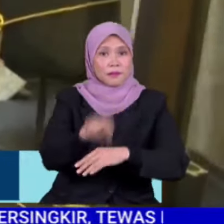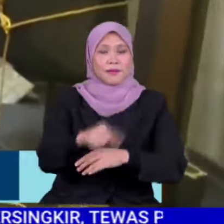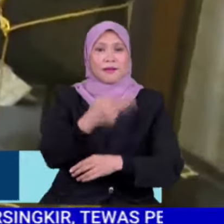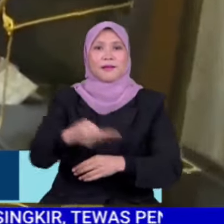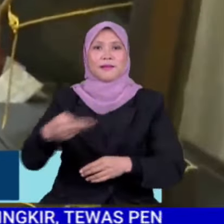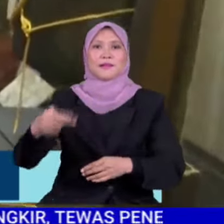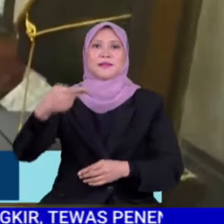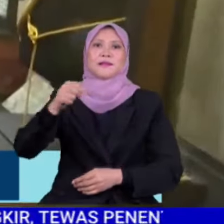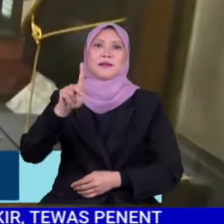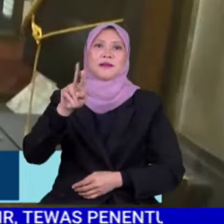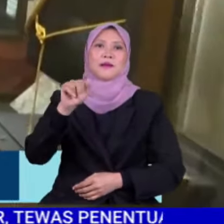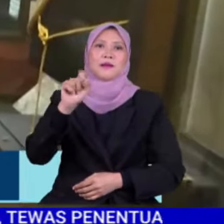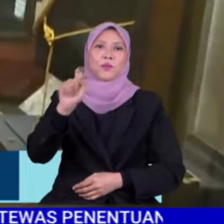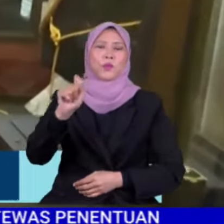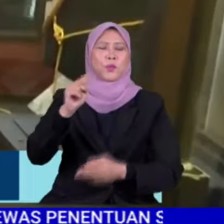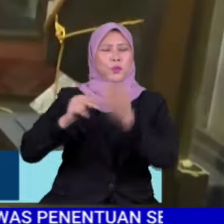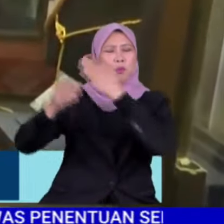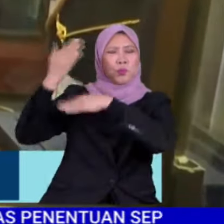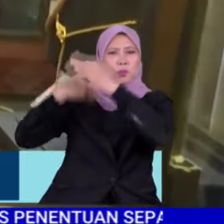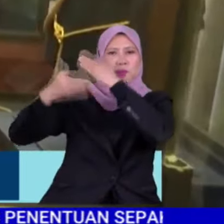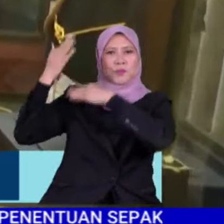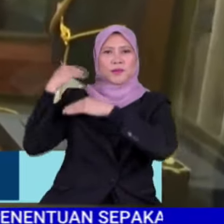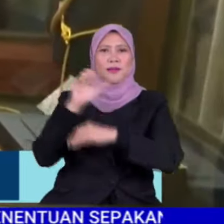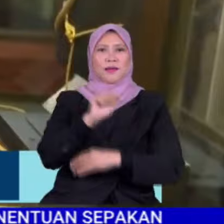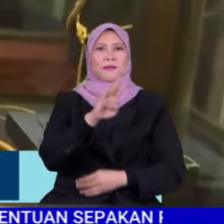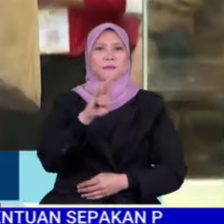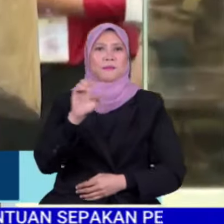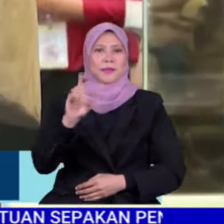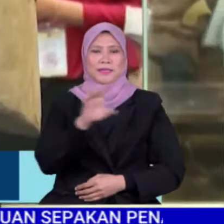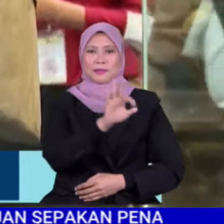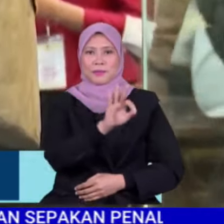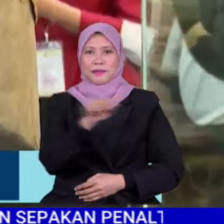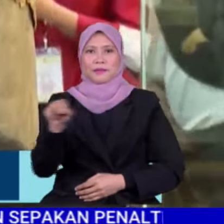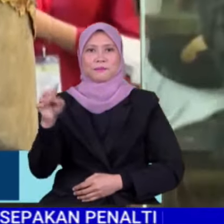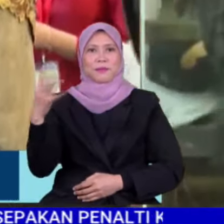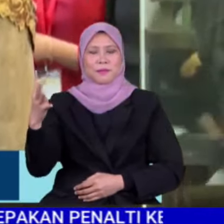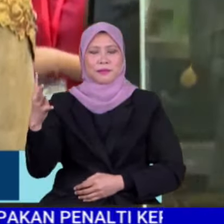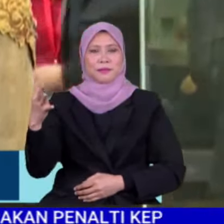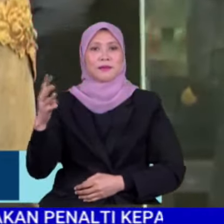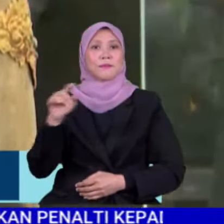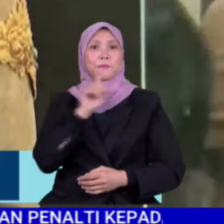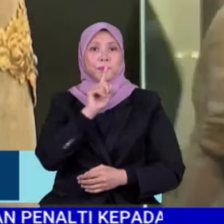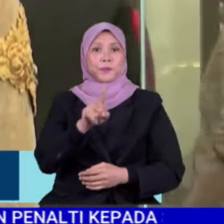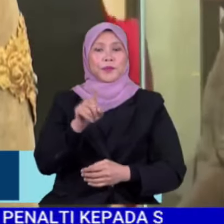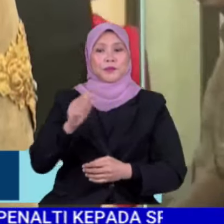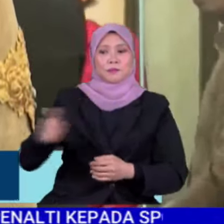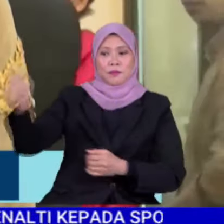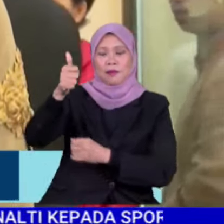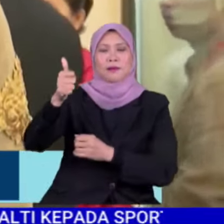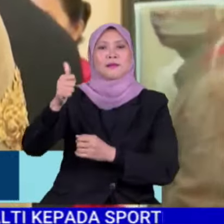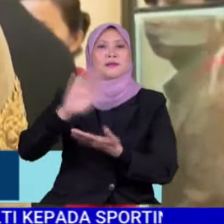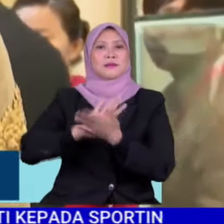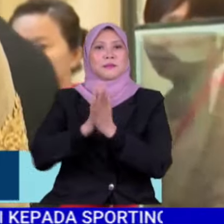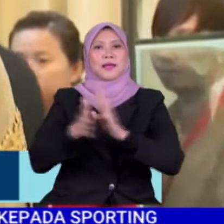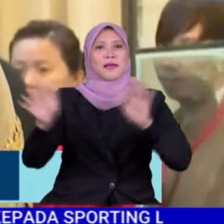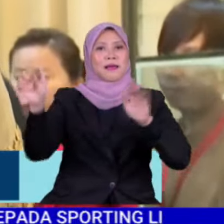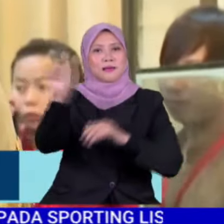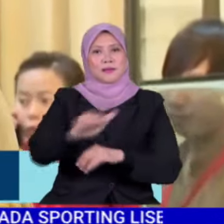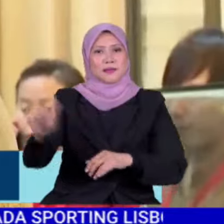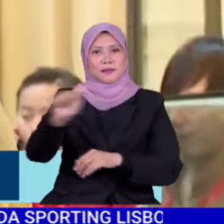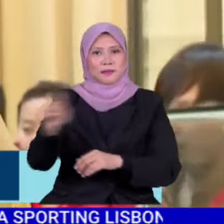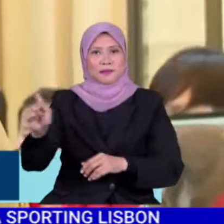harta karun pada zaman angkor, iaitu dari abad ke-9 hingga ke-14 apabila Empayar Khmer menguasai sebahagian Asia